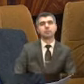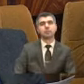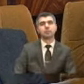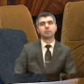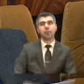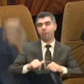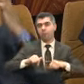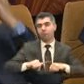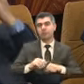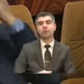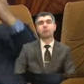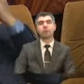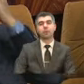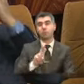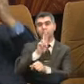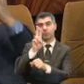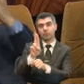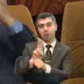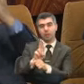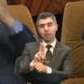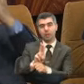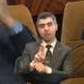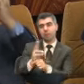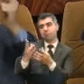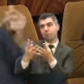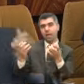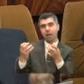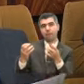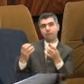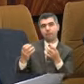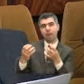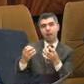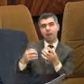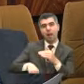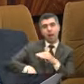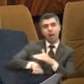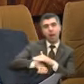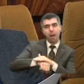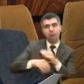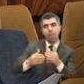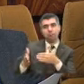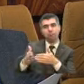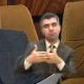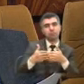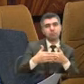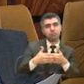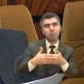وزير. السؤال ديالنا هو حول إغلاق العديد من الملاعب الوطنية في وجه الفرق الوطنية.